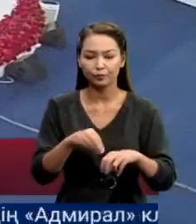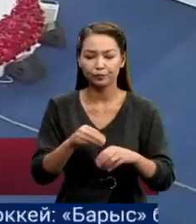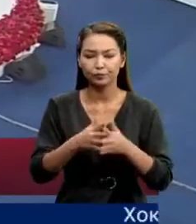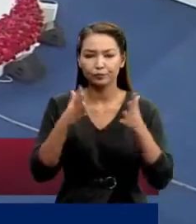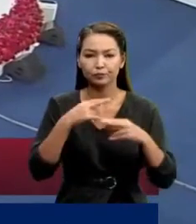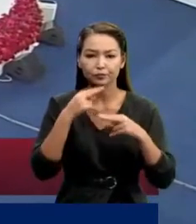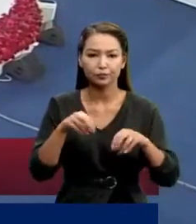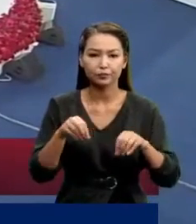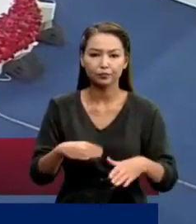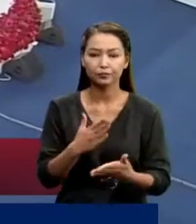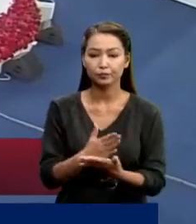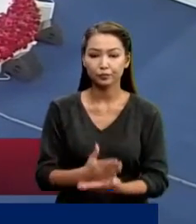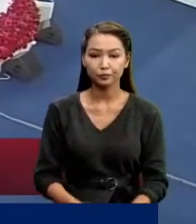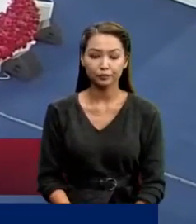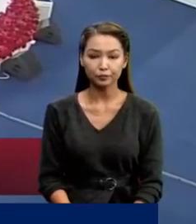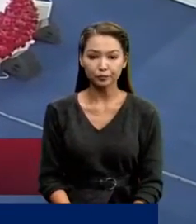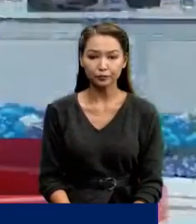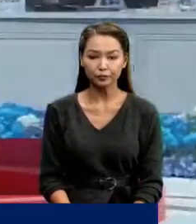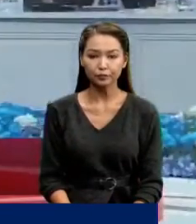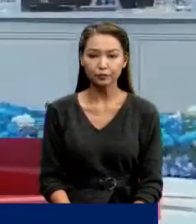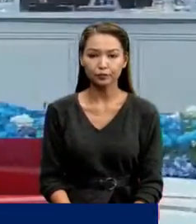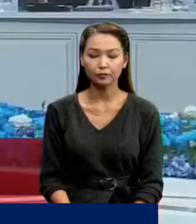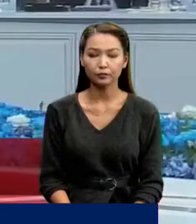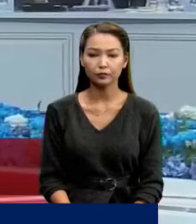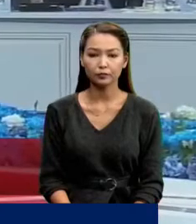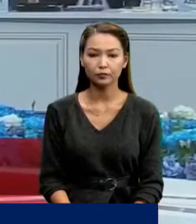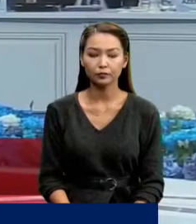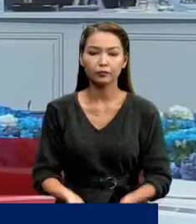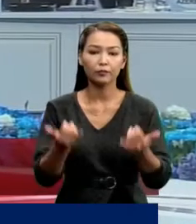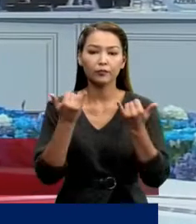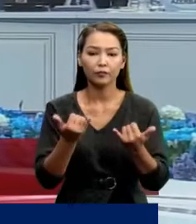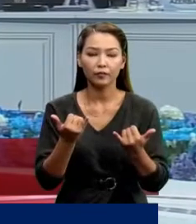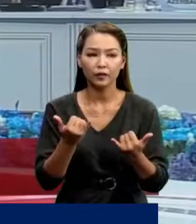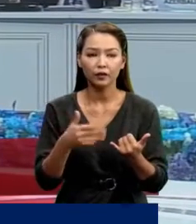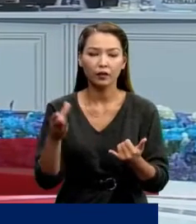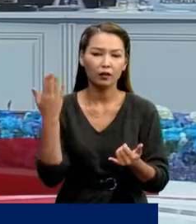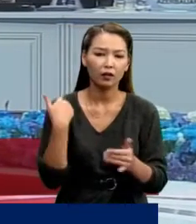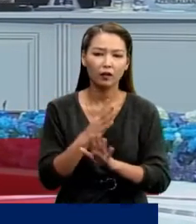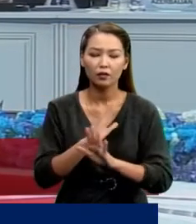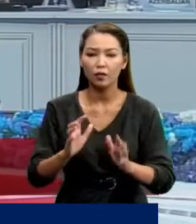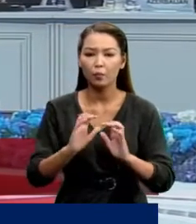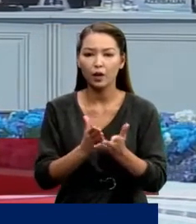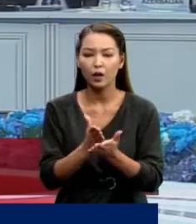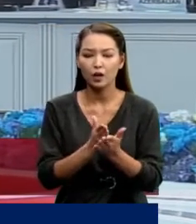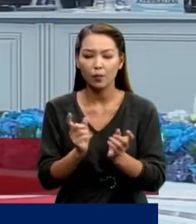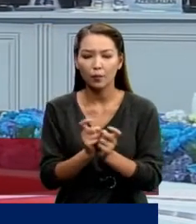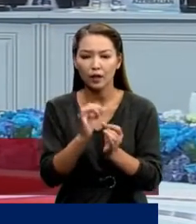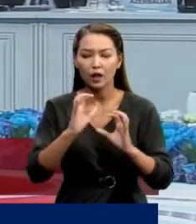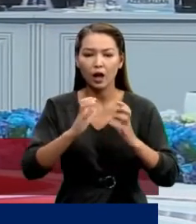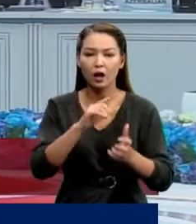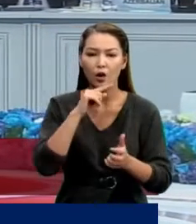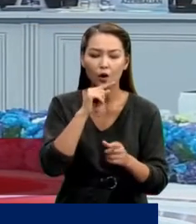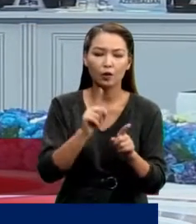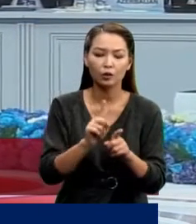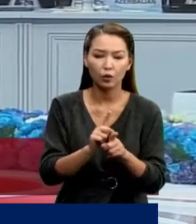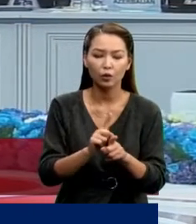мы живем в условиях беспрецедентного геополитического шторма. Бүгін біз бұрын соңды болмаған геосаяси дауыл мен әлемдік экономиканың өсіп келе